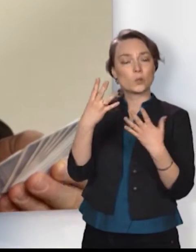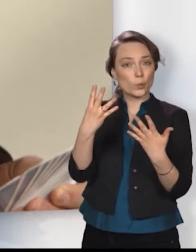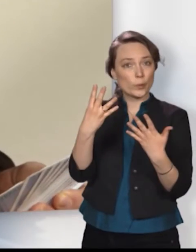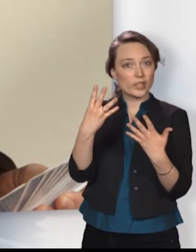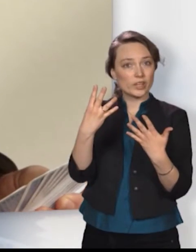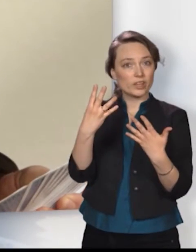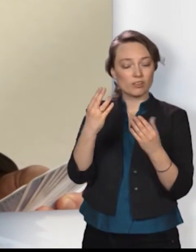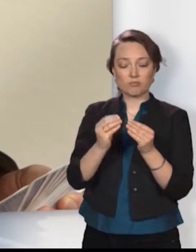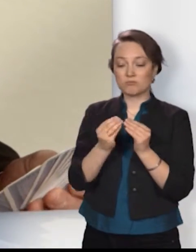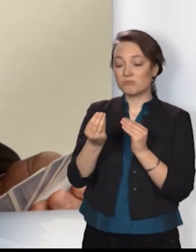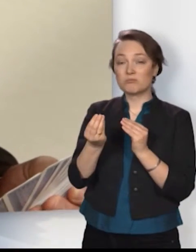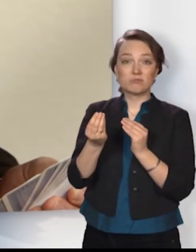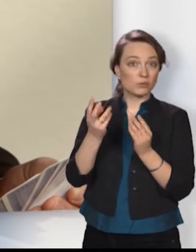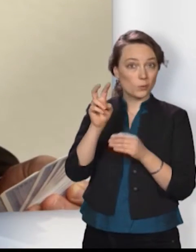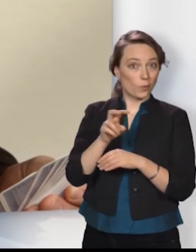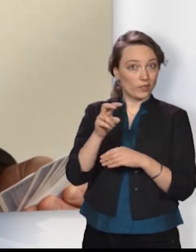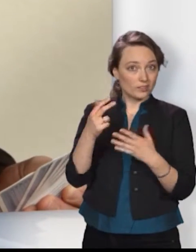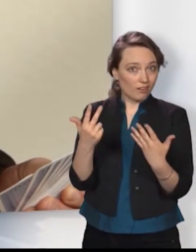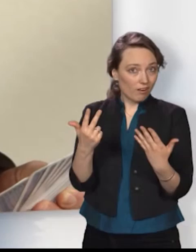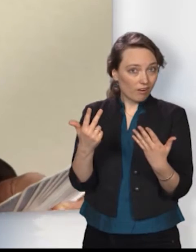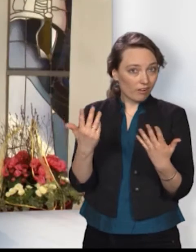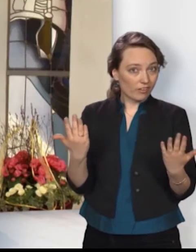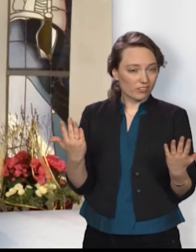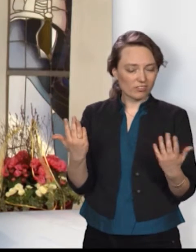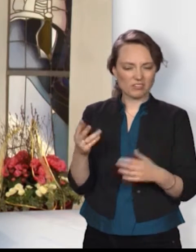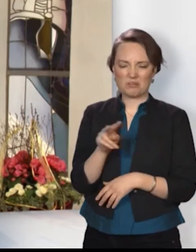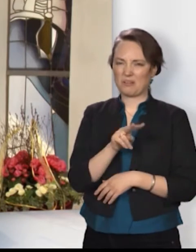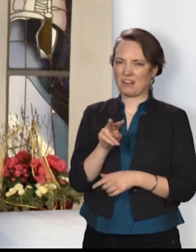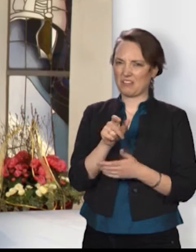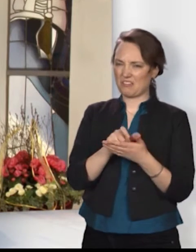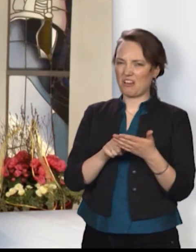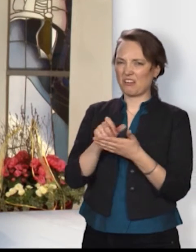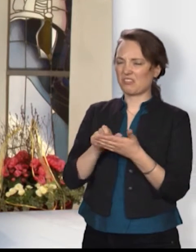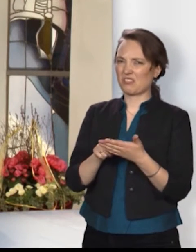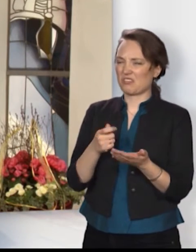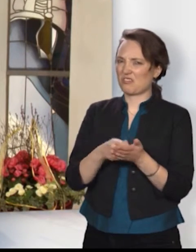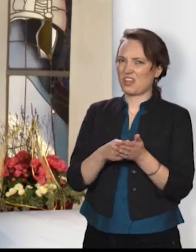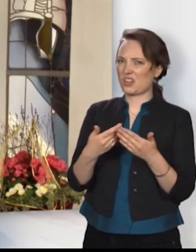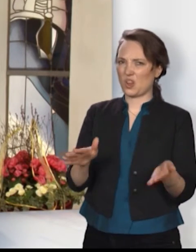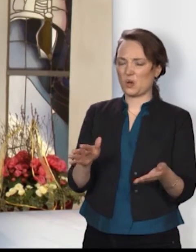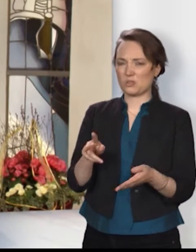Kreuz 8, das ist ziemlich wertlos. Damit macht man keinen Stich. Pik Dame,